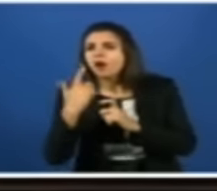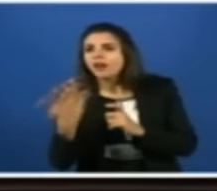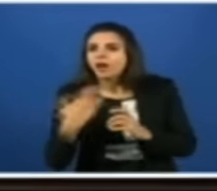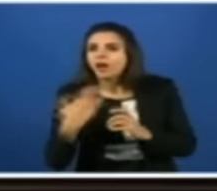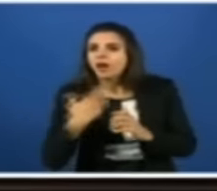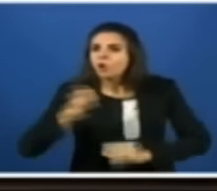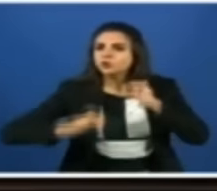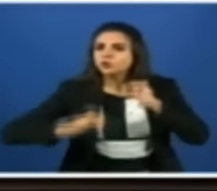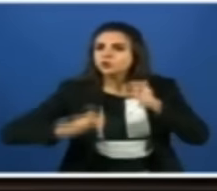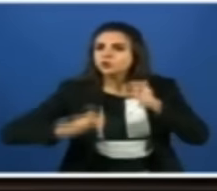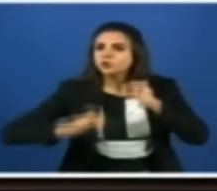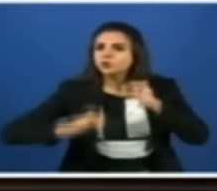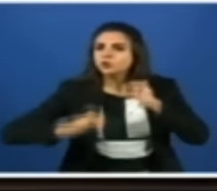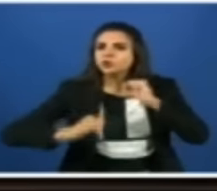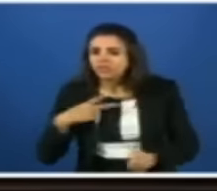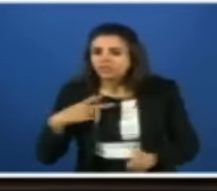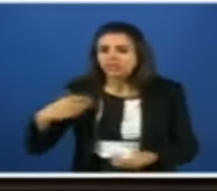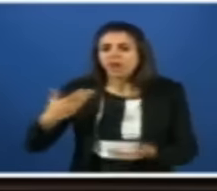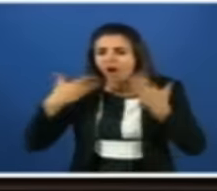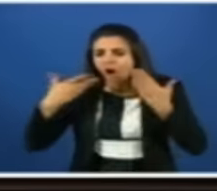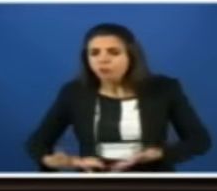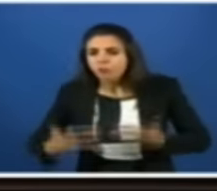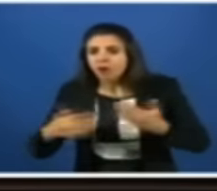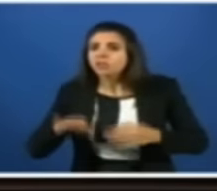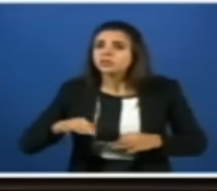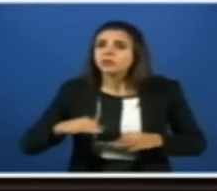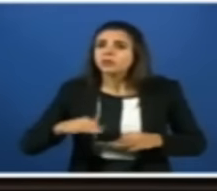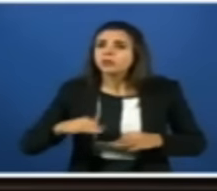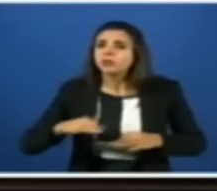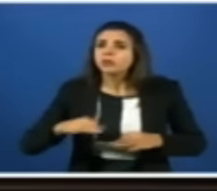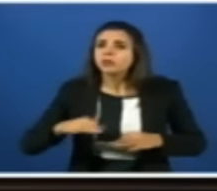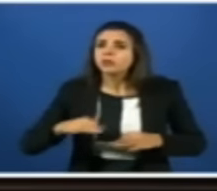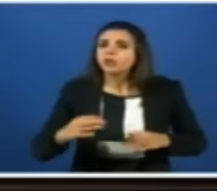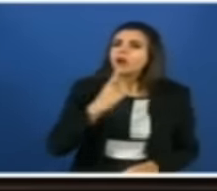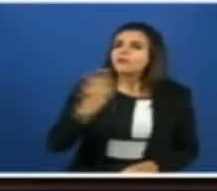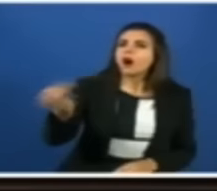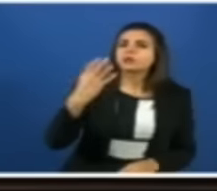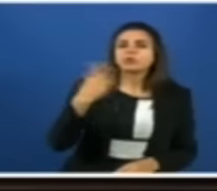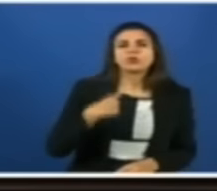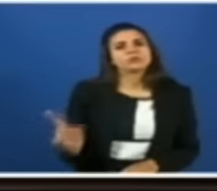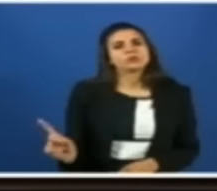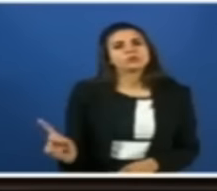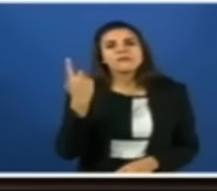çökenler çıkmışlar, bize koca koca laflar ediyorlar.